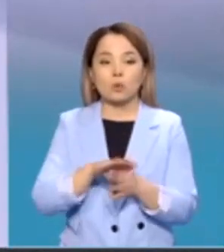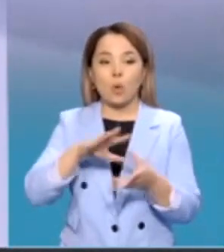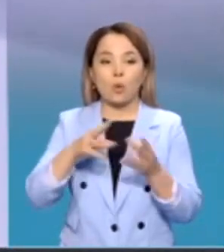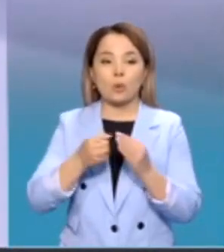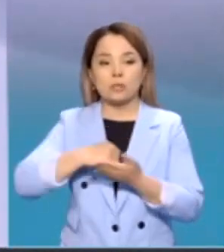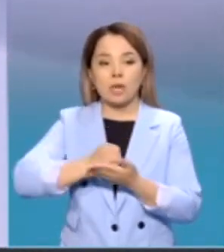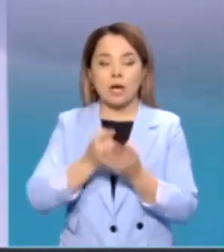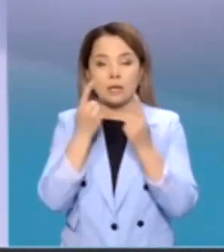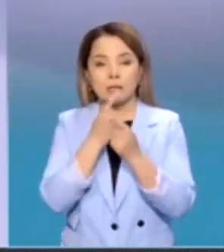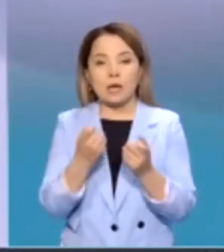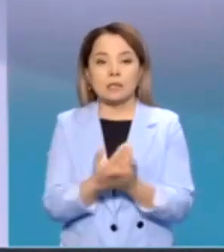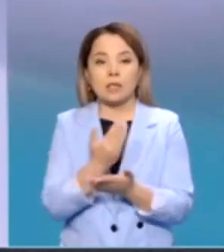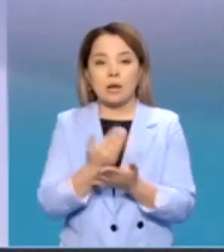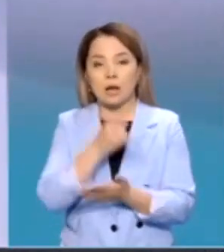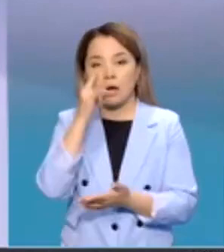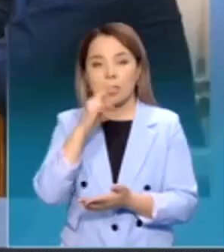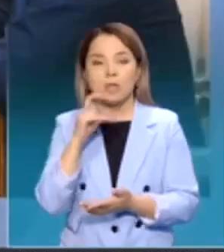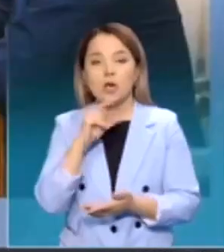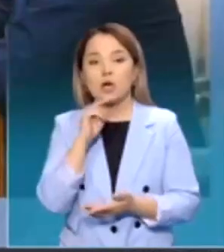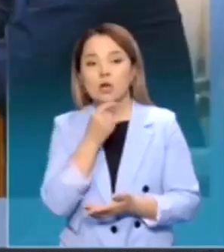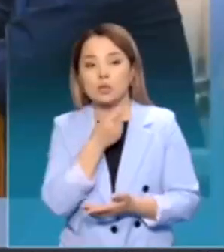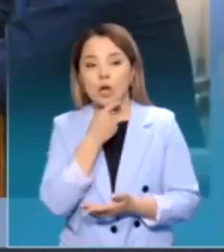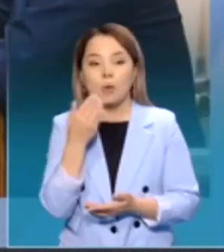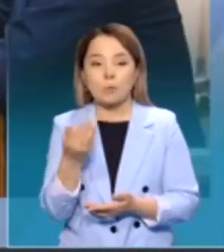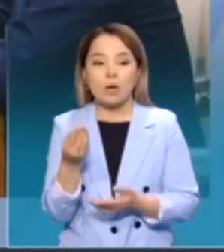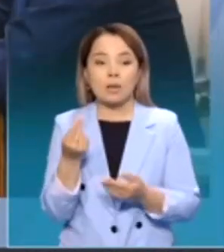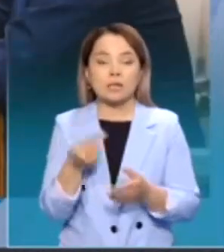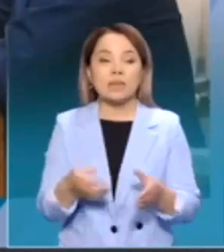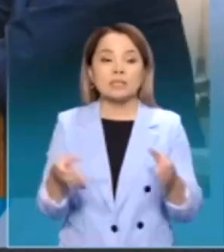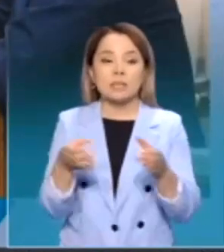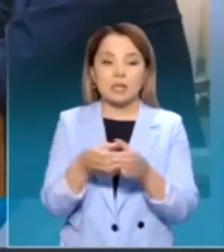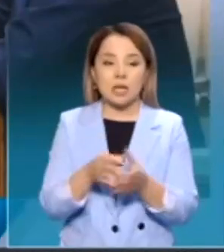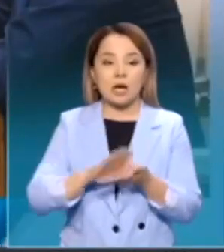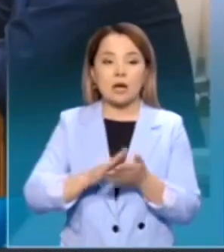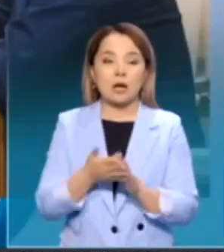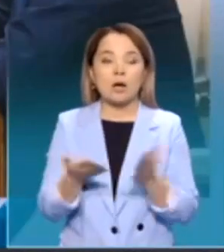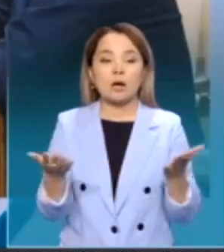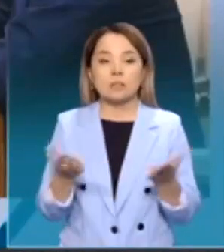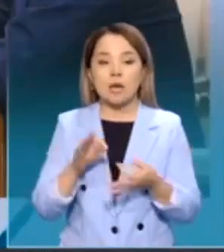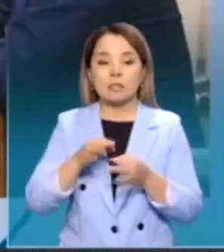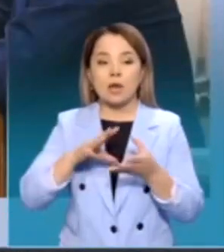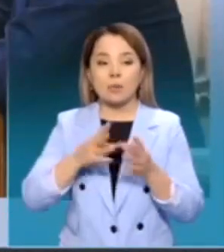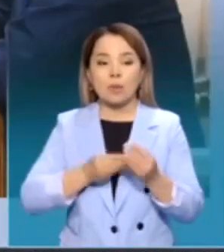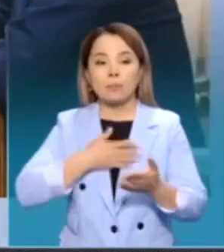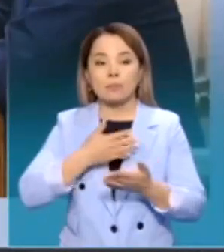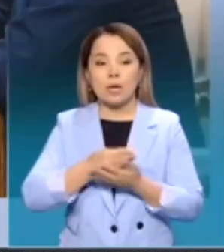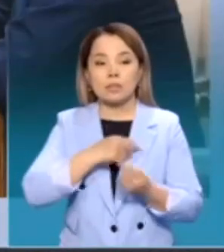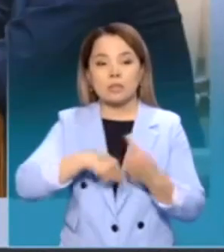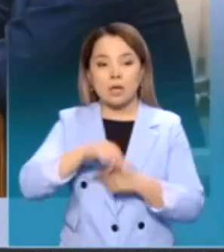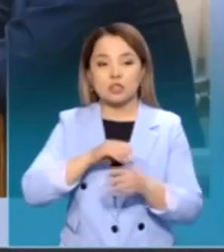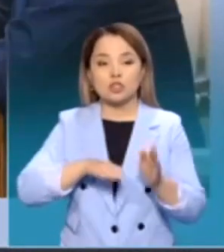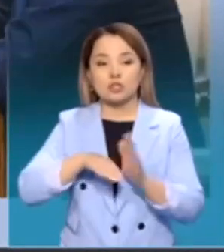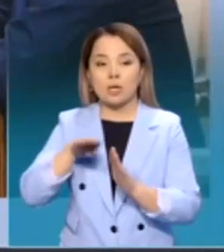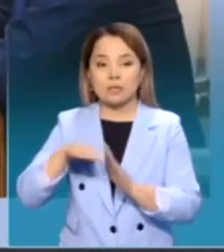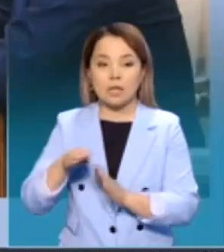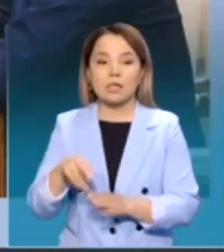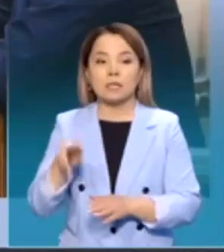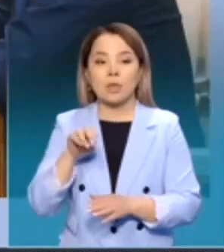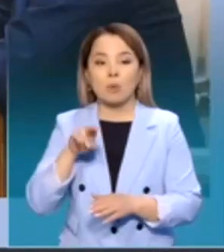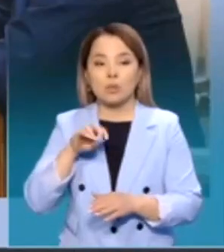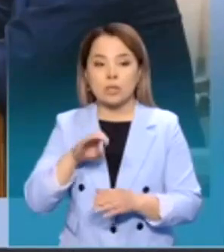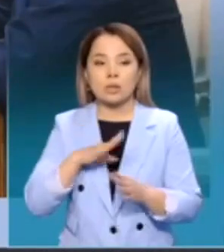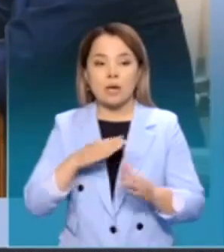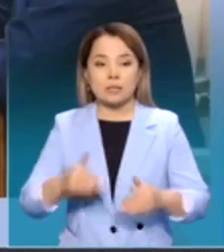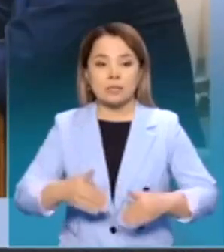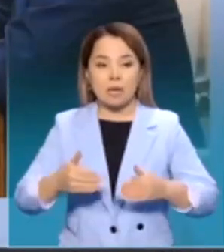қорытынсы баяндалды. Қазақстанның экономикасы мен қаржы секторындағы ахуал, іскерлік бейсенділіктің жақсаруы, депозит нарығының